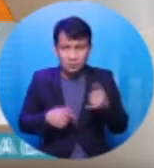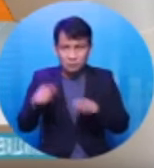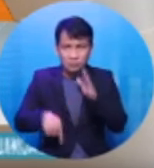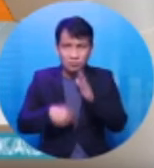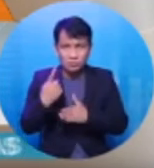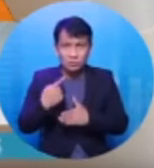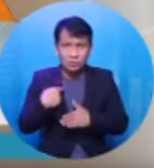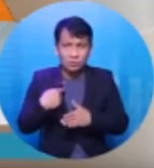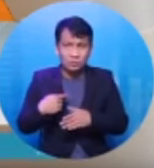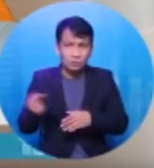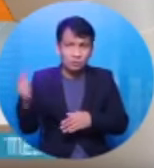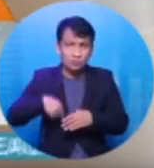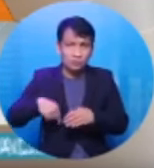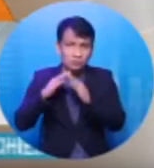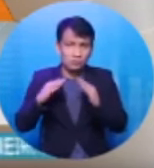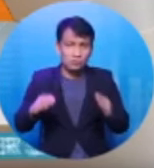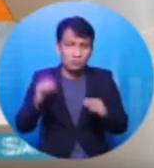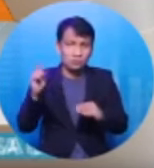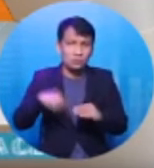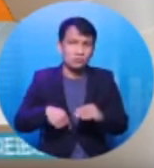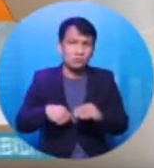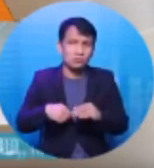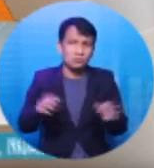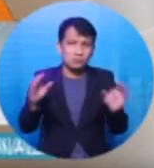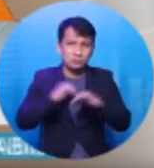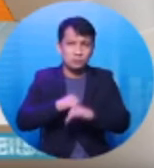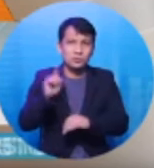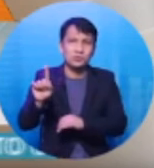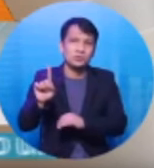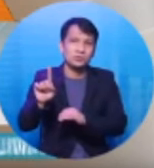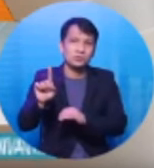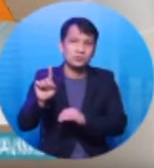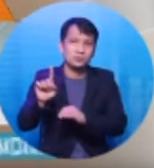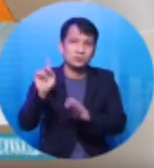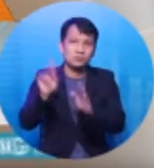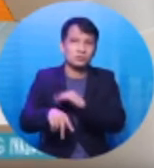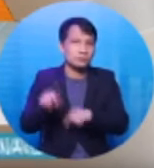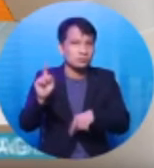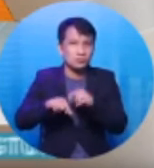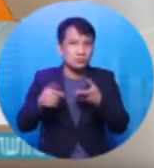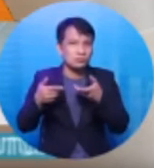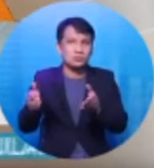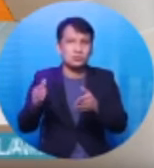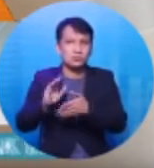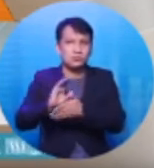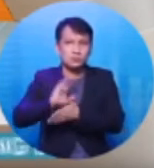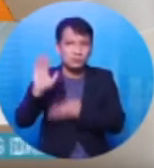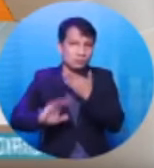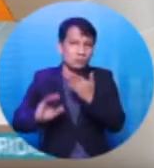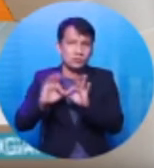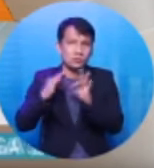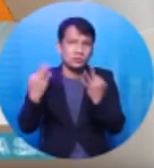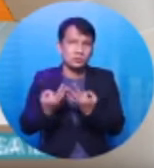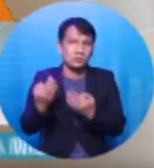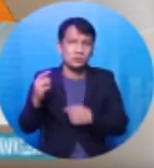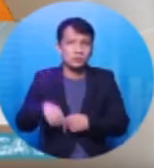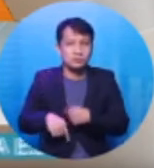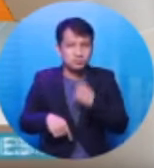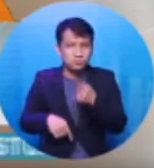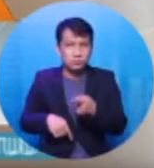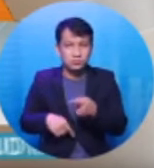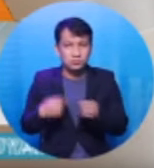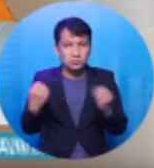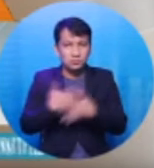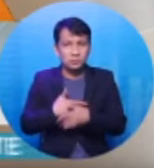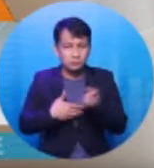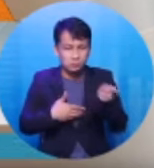once na pinatira mo dito yung pamilya mo, isa sa inyo ay, sabi niya pong ganun. Hindi ko hahayaan na mabuo yung pamilya niyo, sabi niya pong ganun. Kaya sa